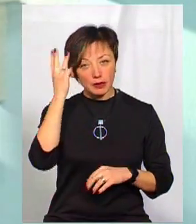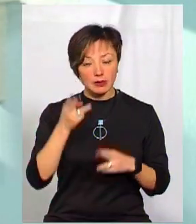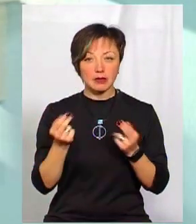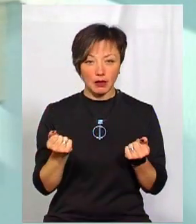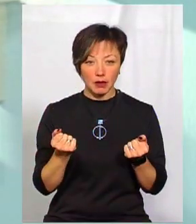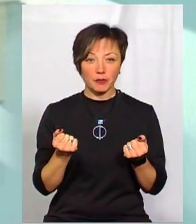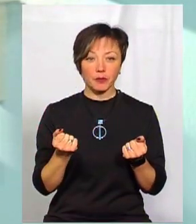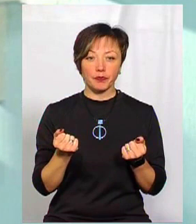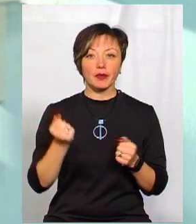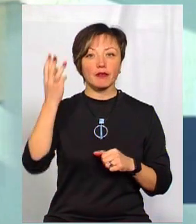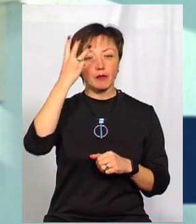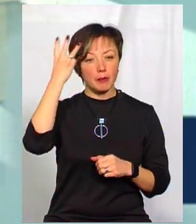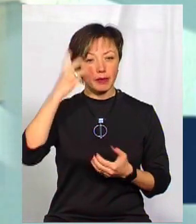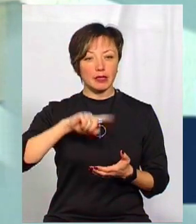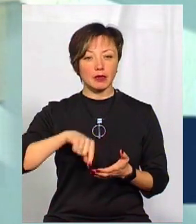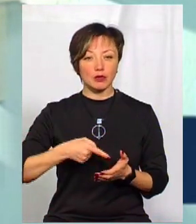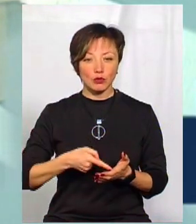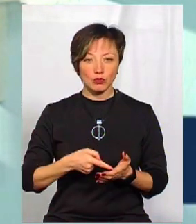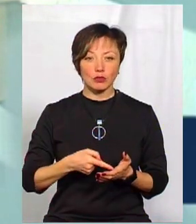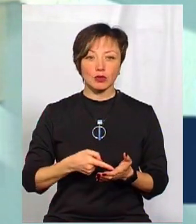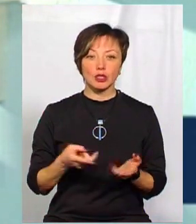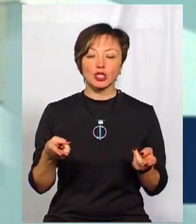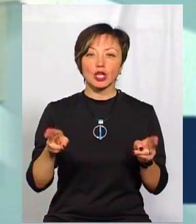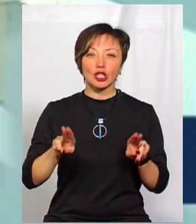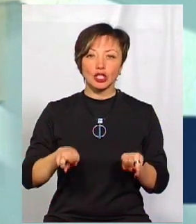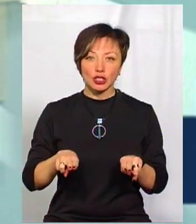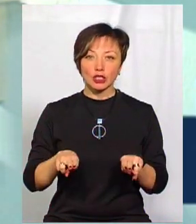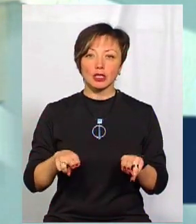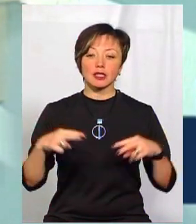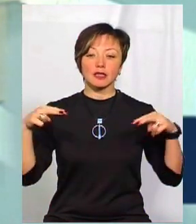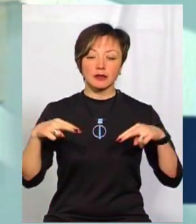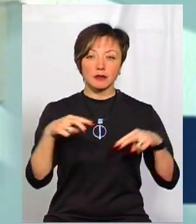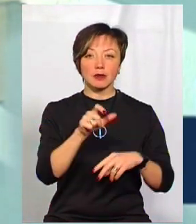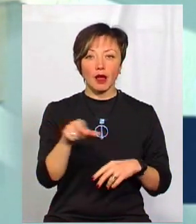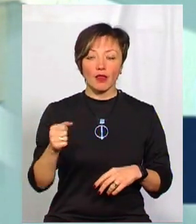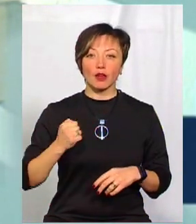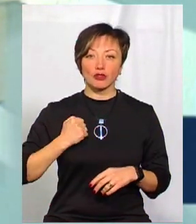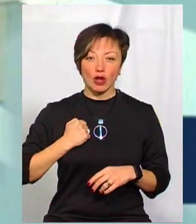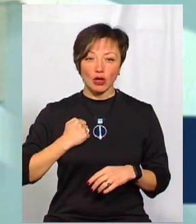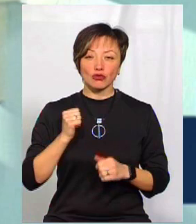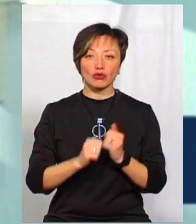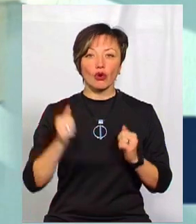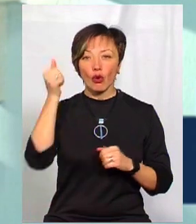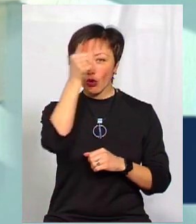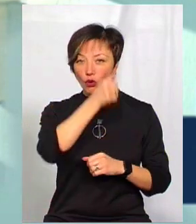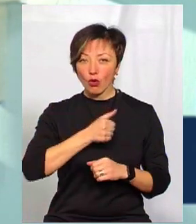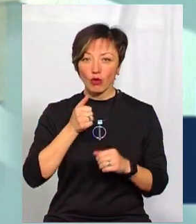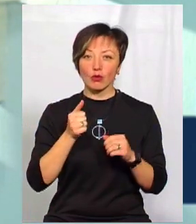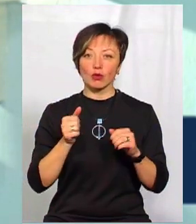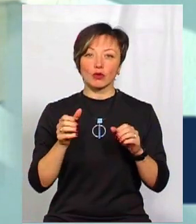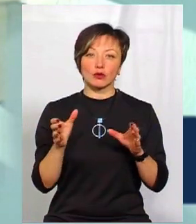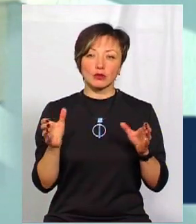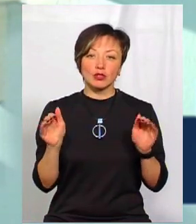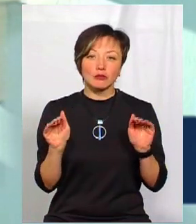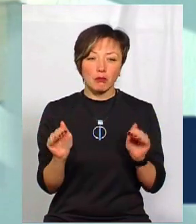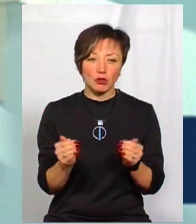Так, в Хмельницькому залишились очевидці, але їх, на жаль, щороку стає менше і менше.